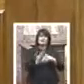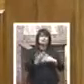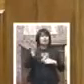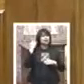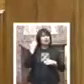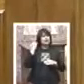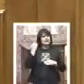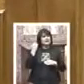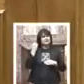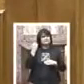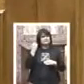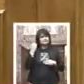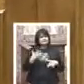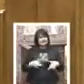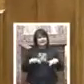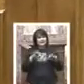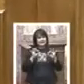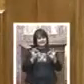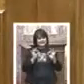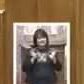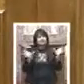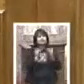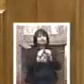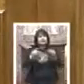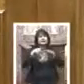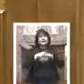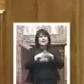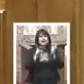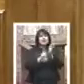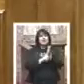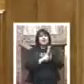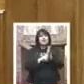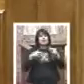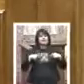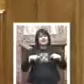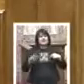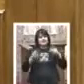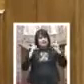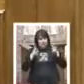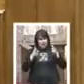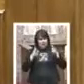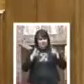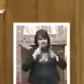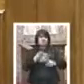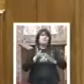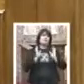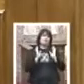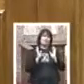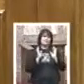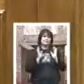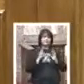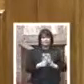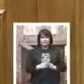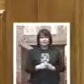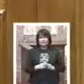όταν έγινε το πρώτο βήμα και η ενοποίηση των ταμείων με τον νόμο της κυβέρνησης της Νέας Δημοκρατίας. Ούτε ακόμη στον